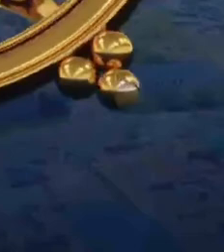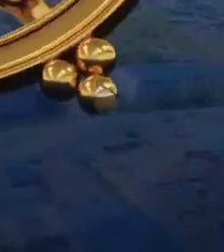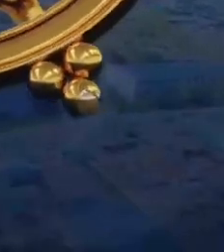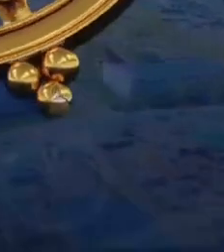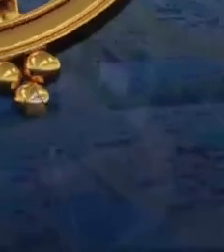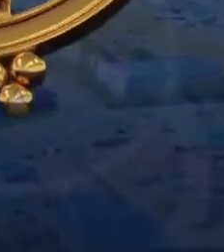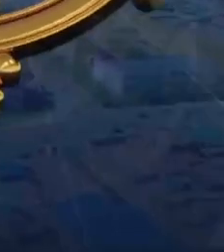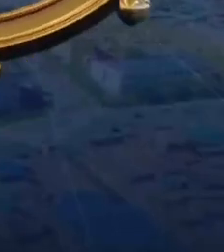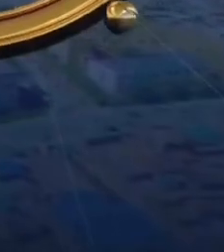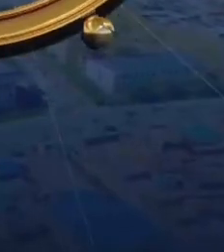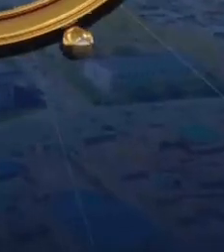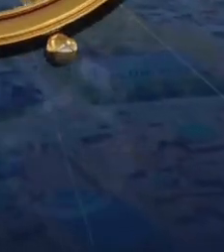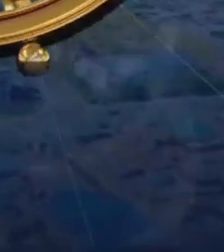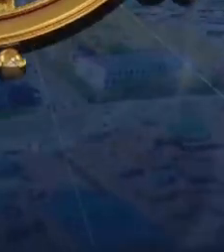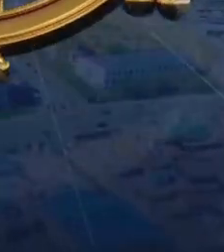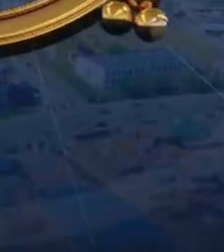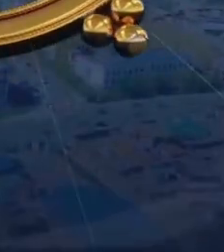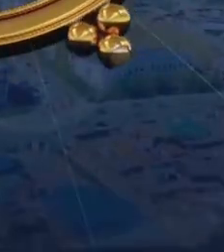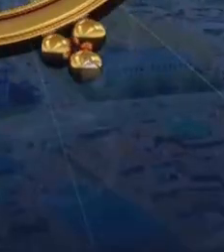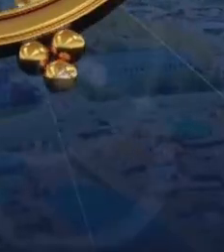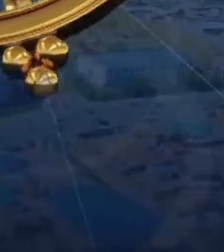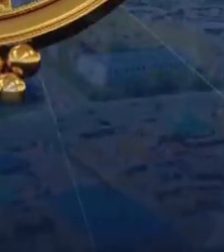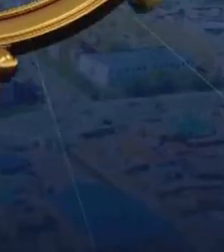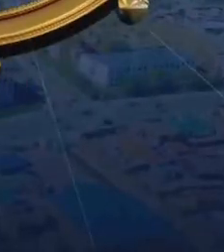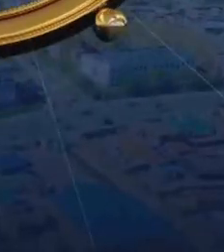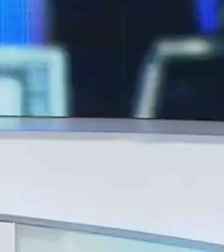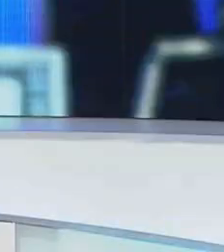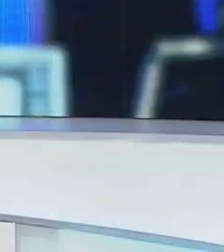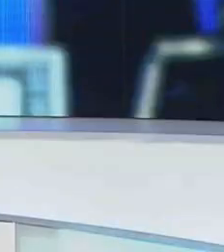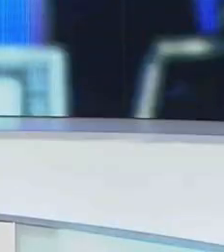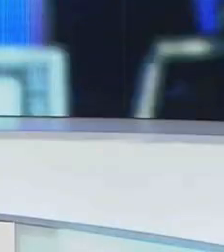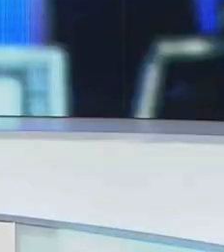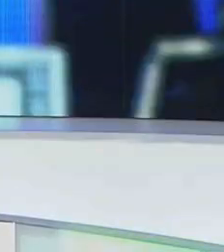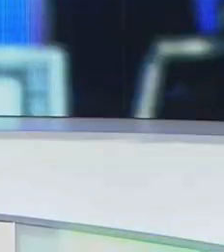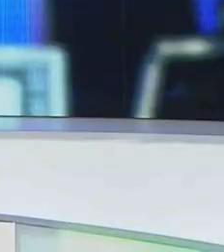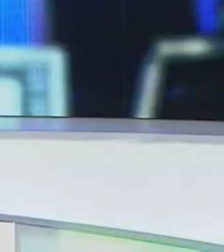Монгол